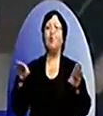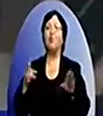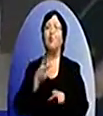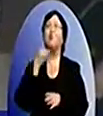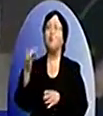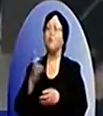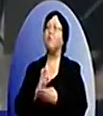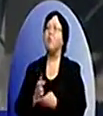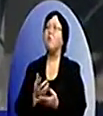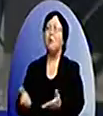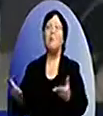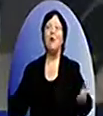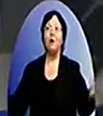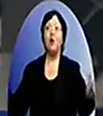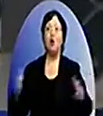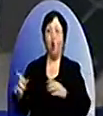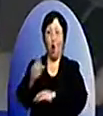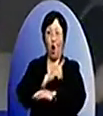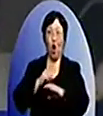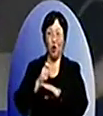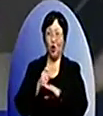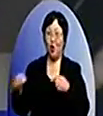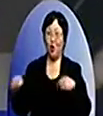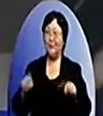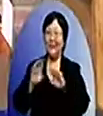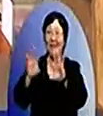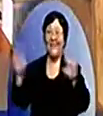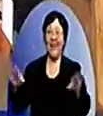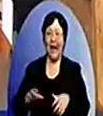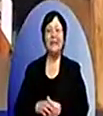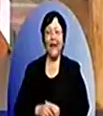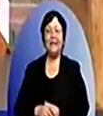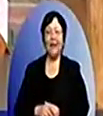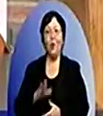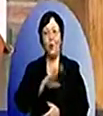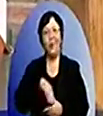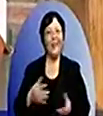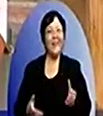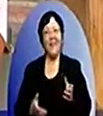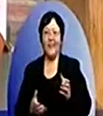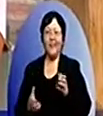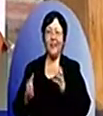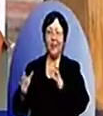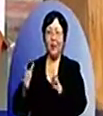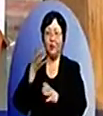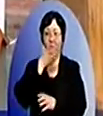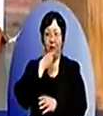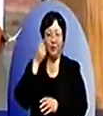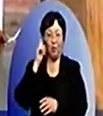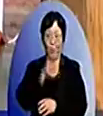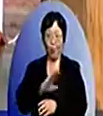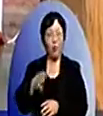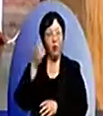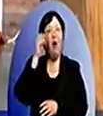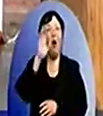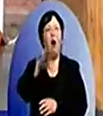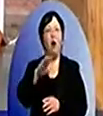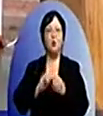байрлуулах үүрэг өглөө. Хүүхдүүд шууны үрийг өөрсдийн гараар хийх олон шин санааг энэ үзэсгэлэнгээс олж авсан тухайгаа ярьж